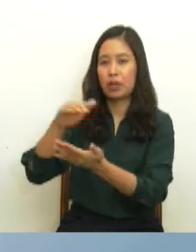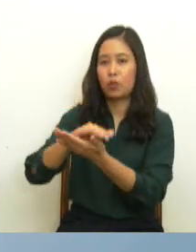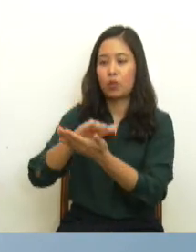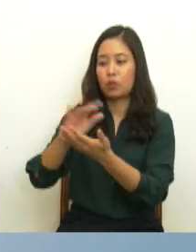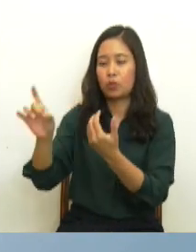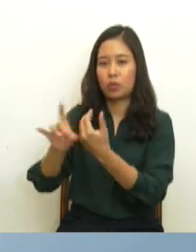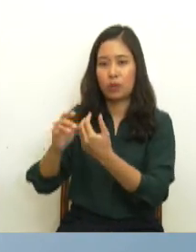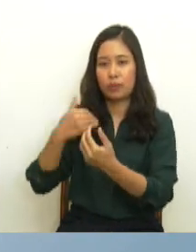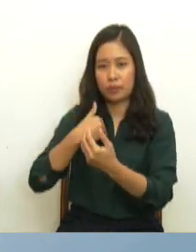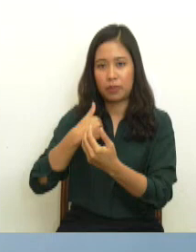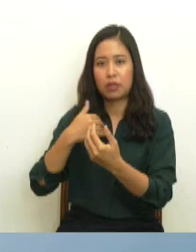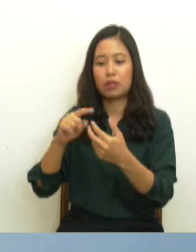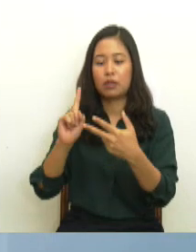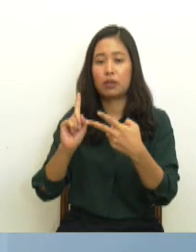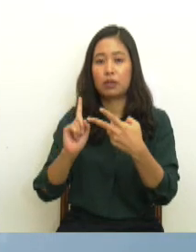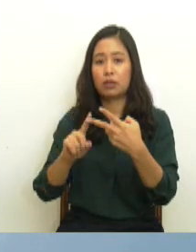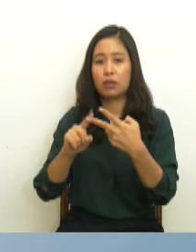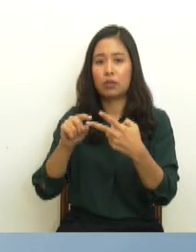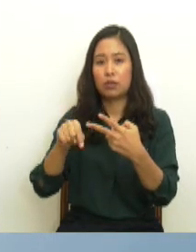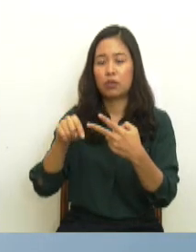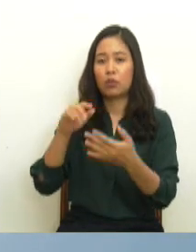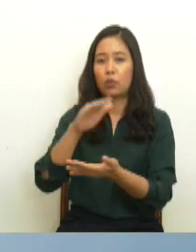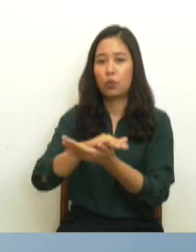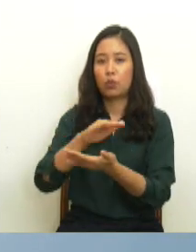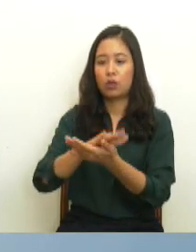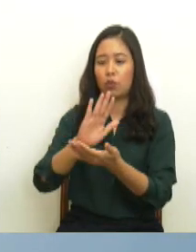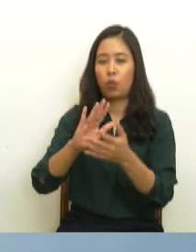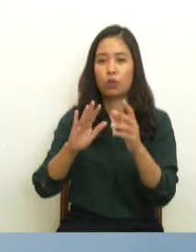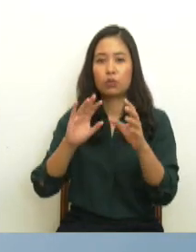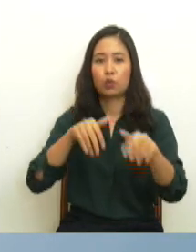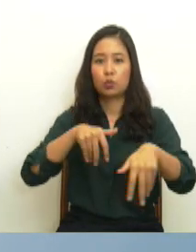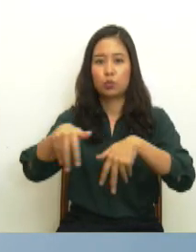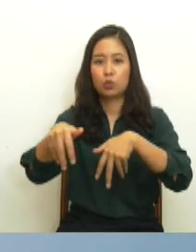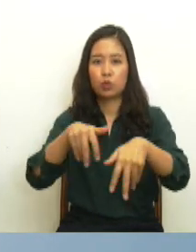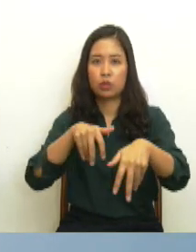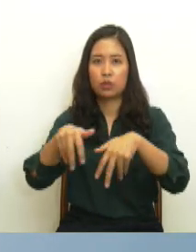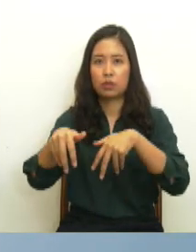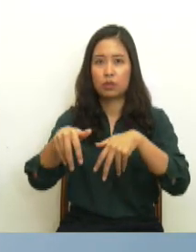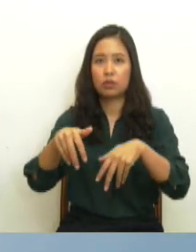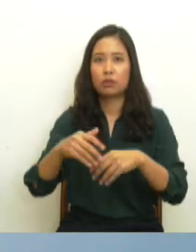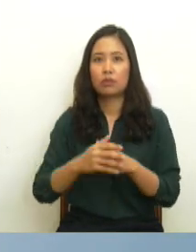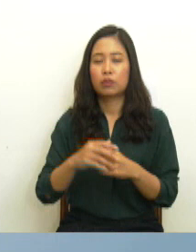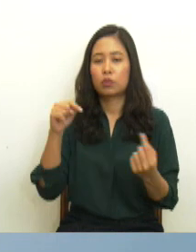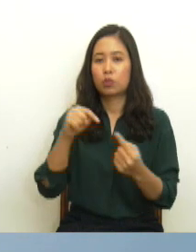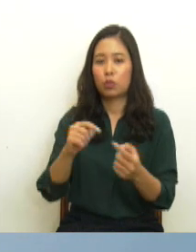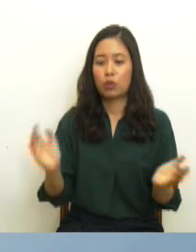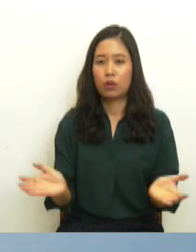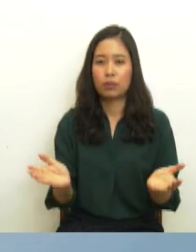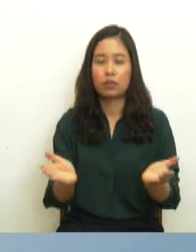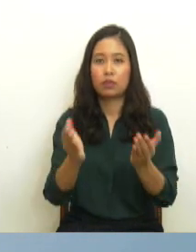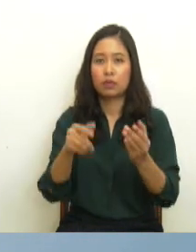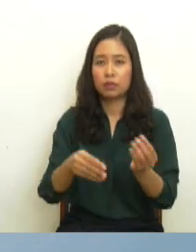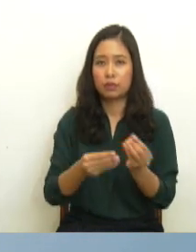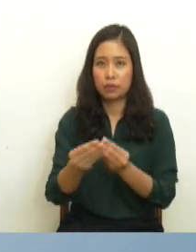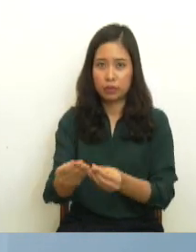อันที่สองก็คือโรงเรียนคุณภาพของชุมชนแล้วปรินิสามก็คือเรื่องการขับเคลื่อนโรงเรียนดีสี่มุมเมือง